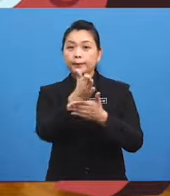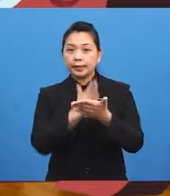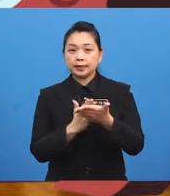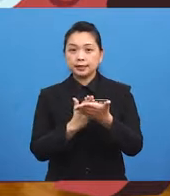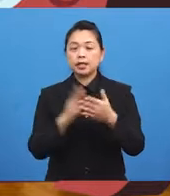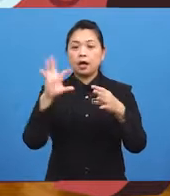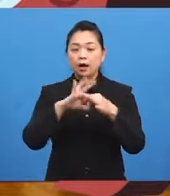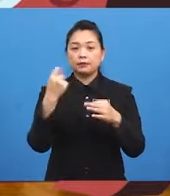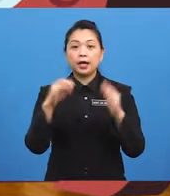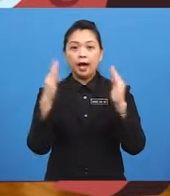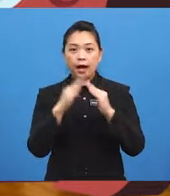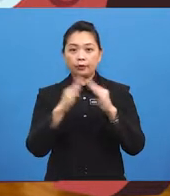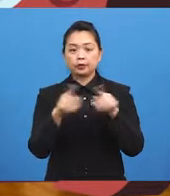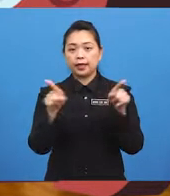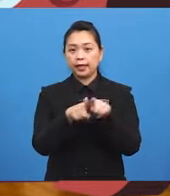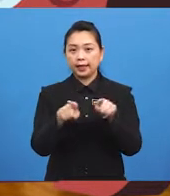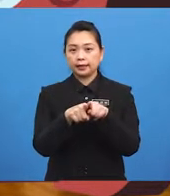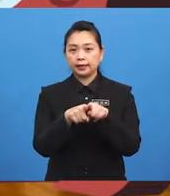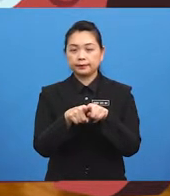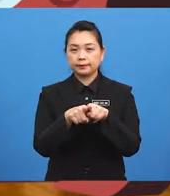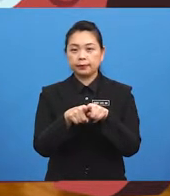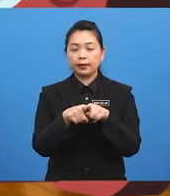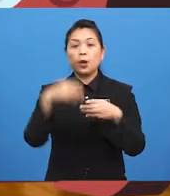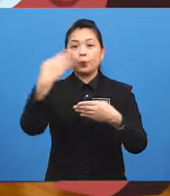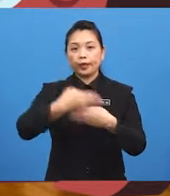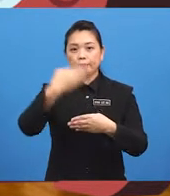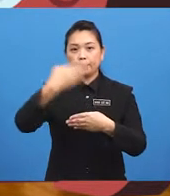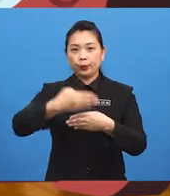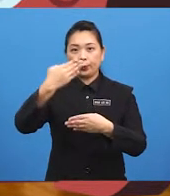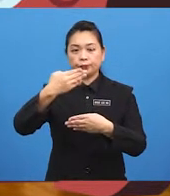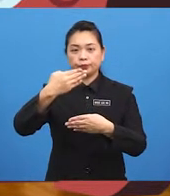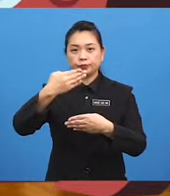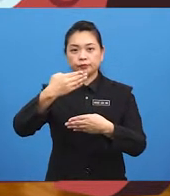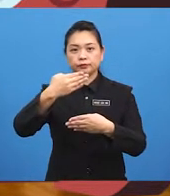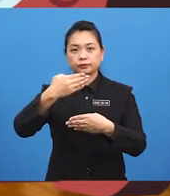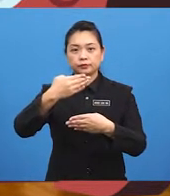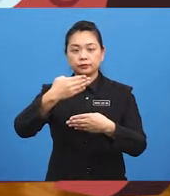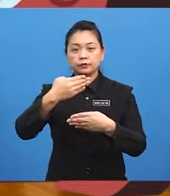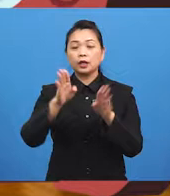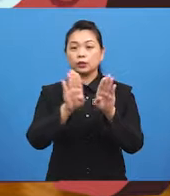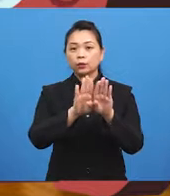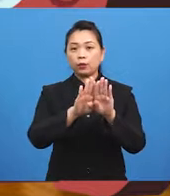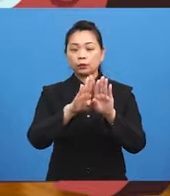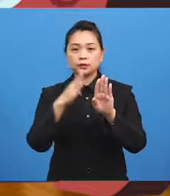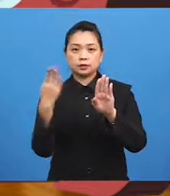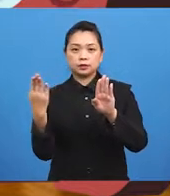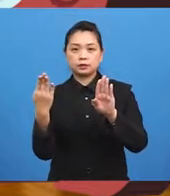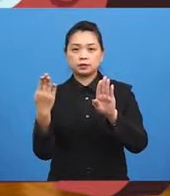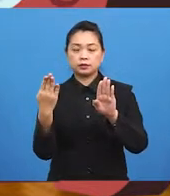of the house like windows doors